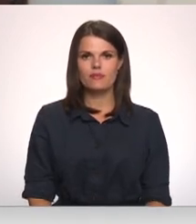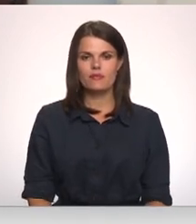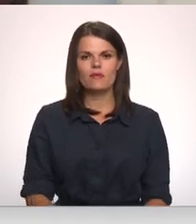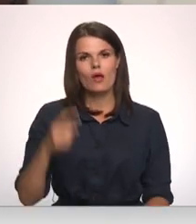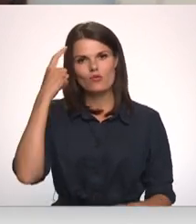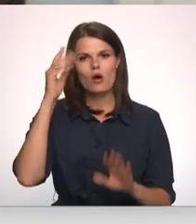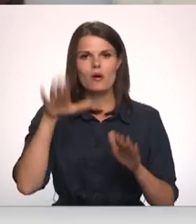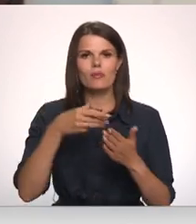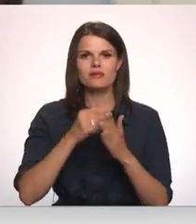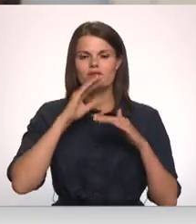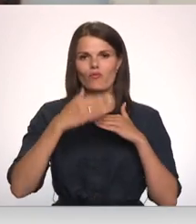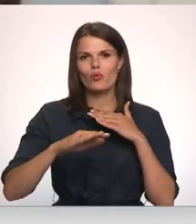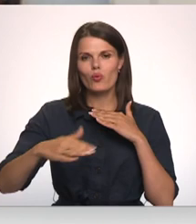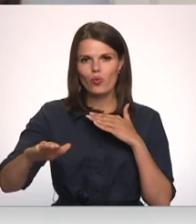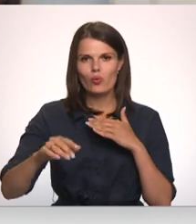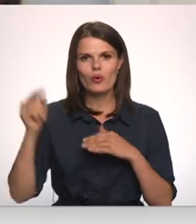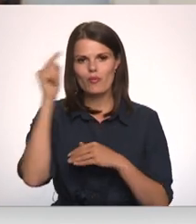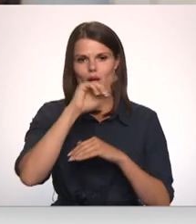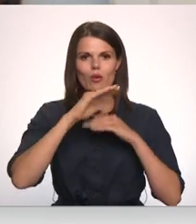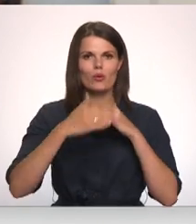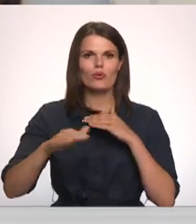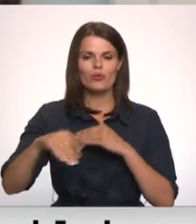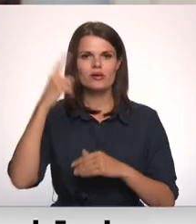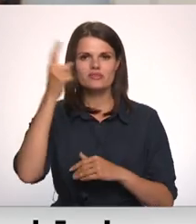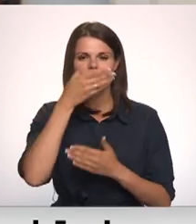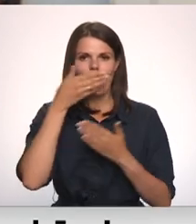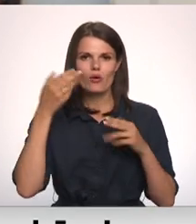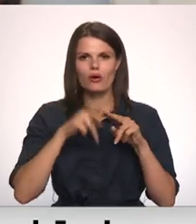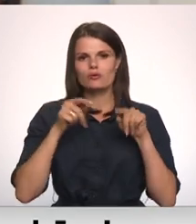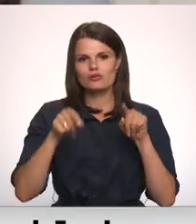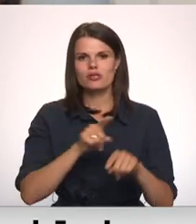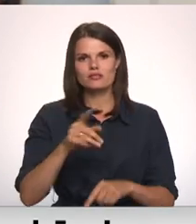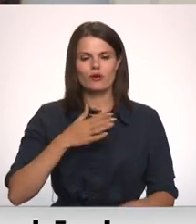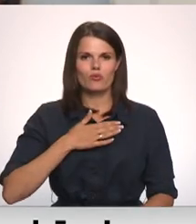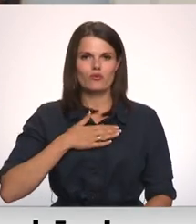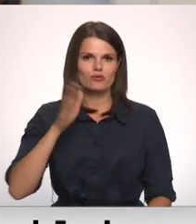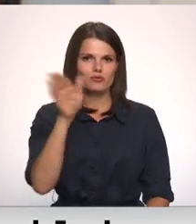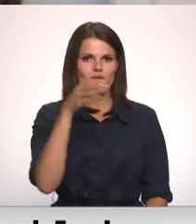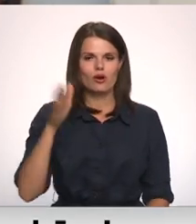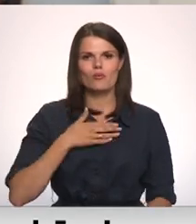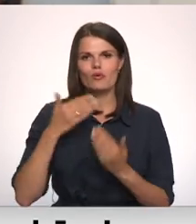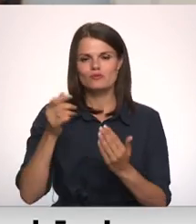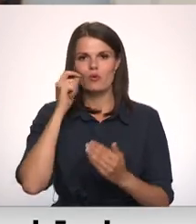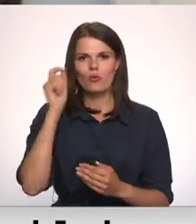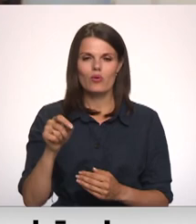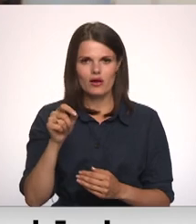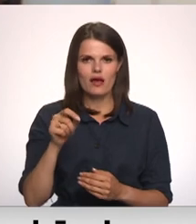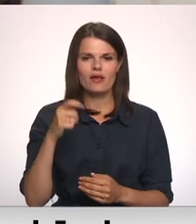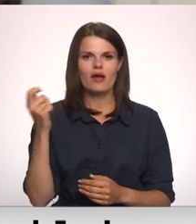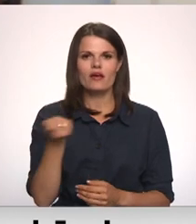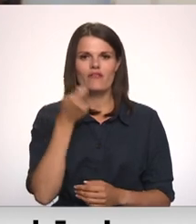Par jūru domāju, par savu jūru, melno jūru, saule, un šis ir mūsu karogs, mūsu Ukrainai kvieši un zilas